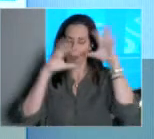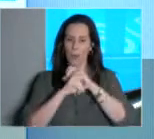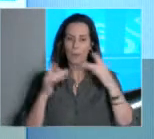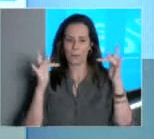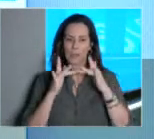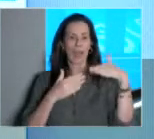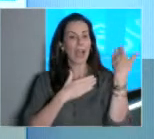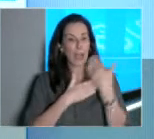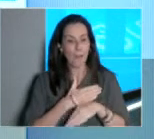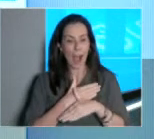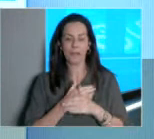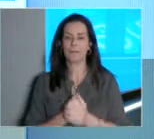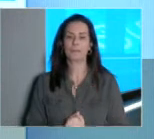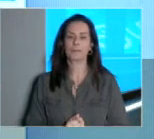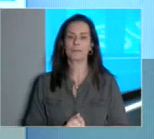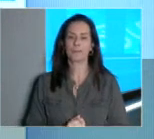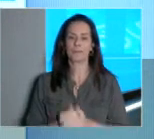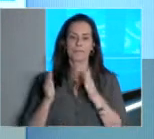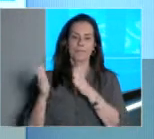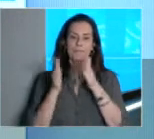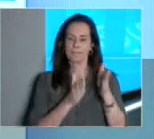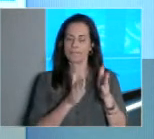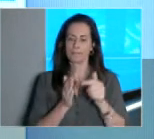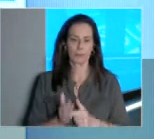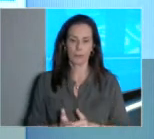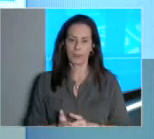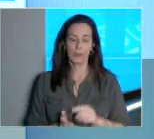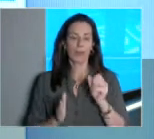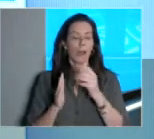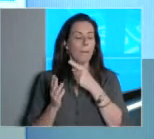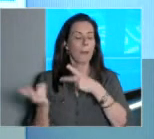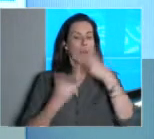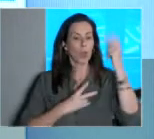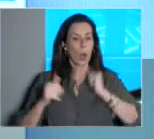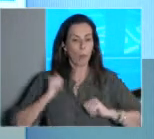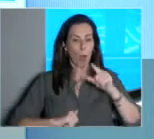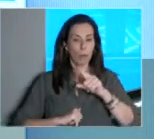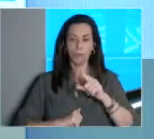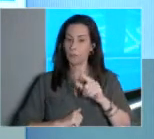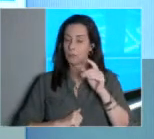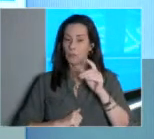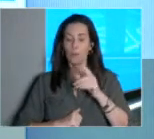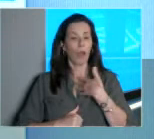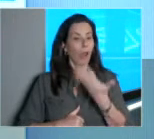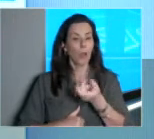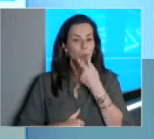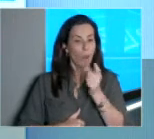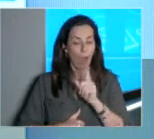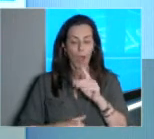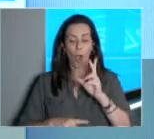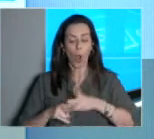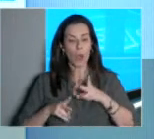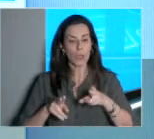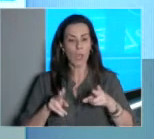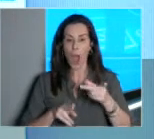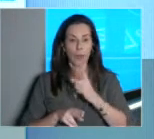יהיה הגמר. בוולפסון, כותרת אחרת, בוולפסון עיכבו תרופה וחולות הסרטן מתו.